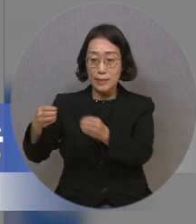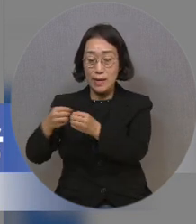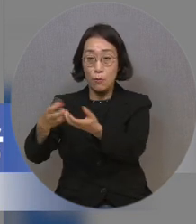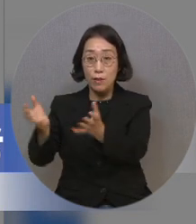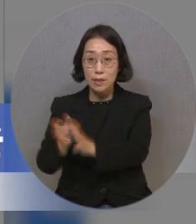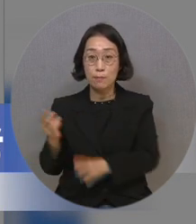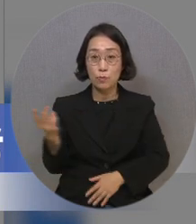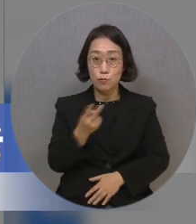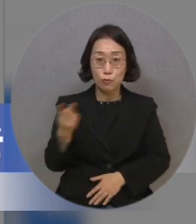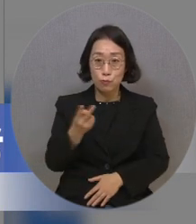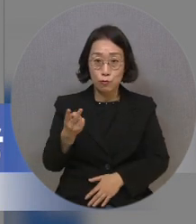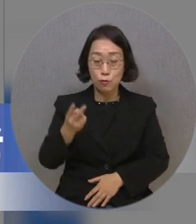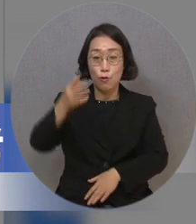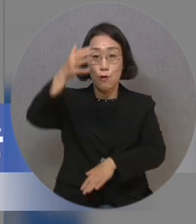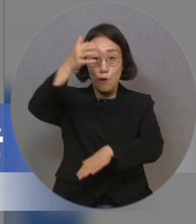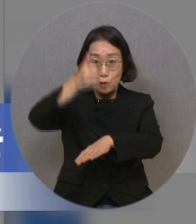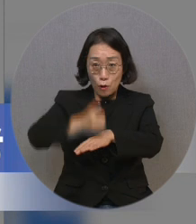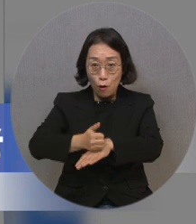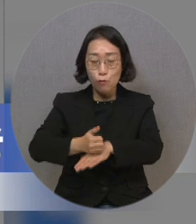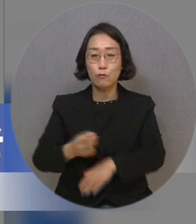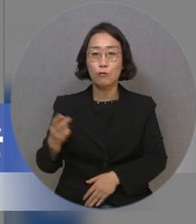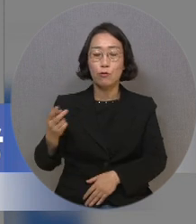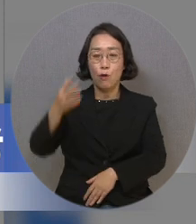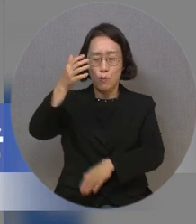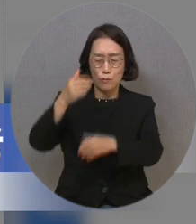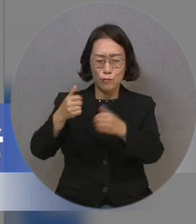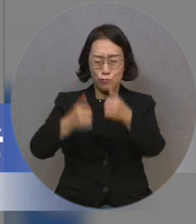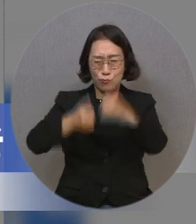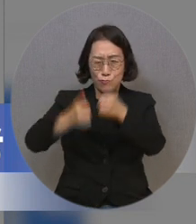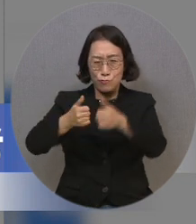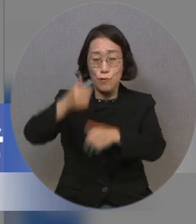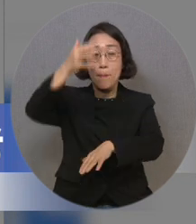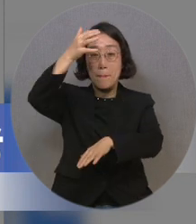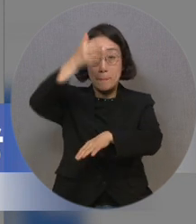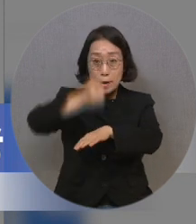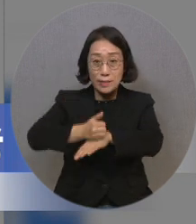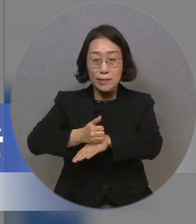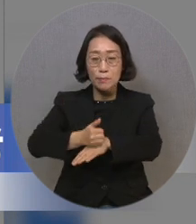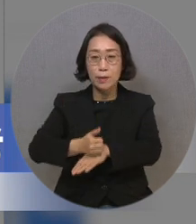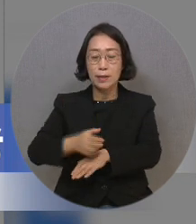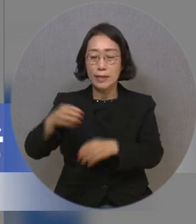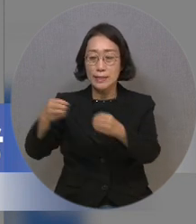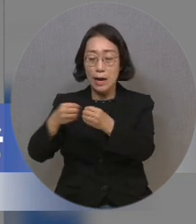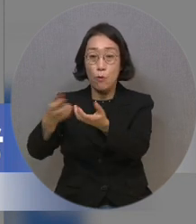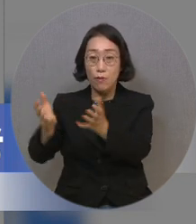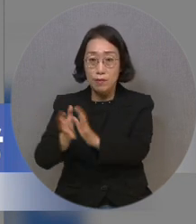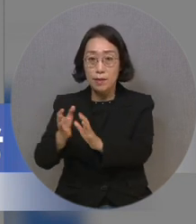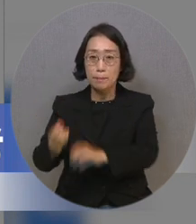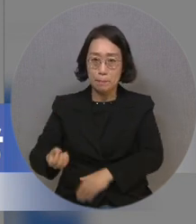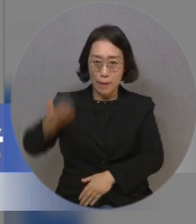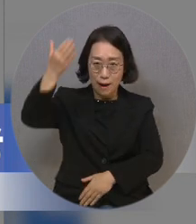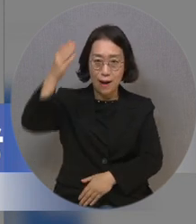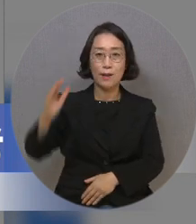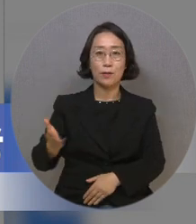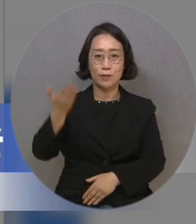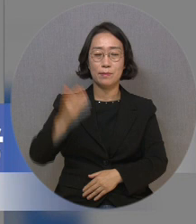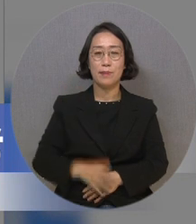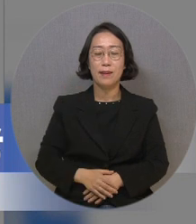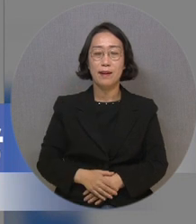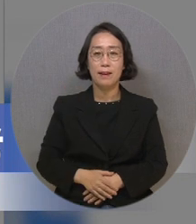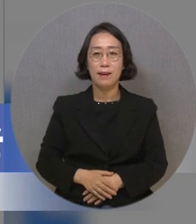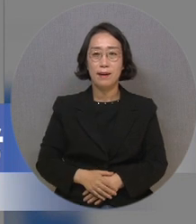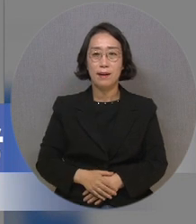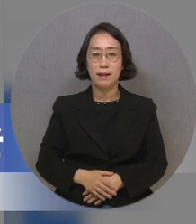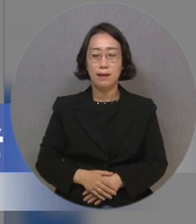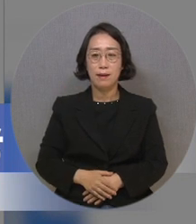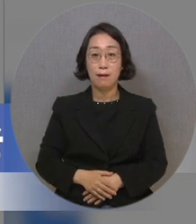창원시청과 맞대결을 펼치게 됐고 두 팀은 치열한 우승 다툼 끝에 결국 창원시청이 우승을 했습니다.